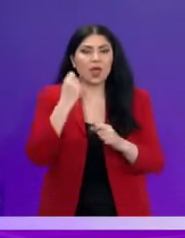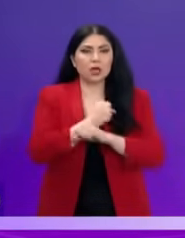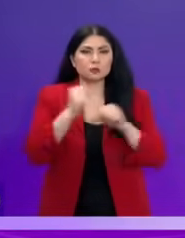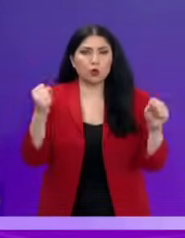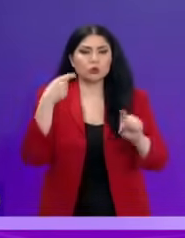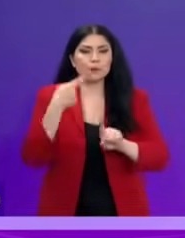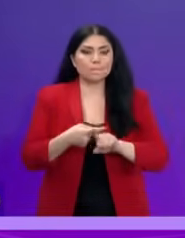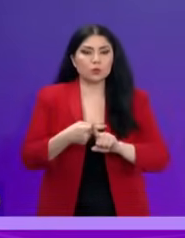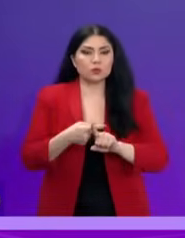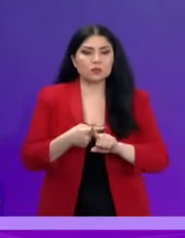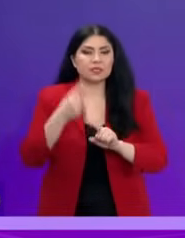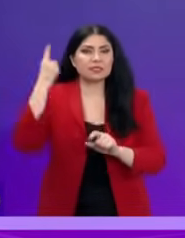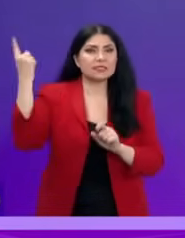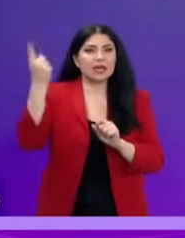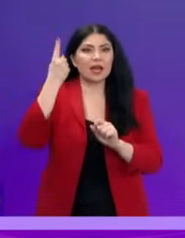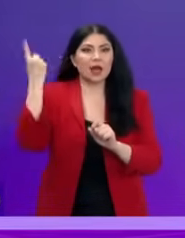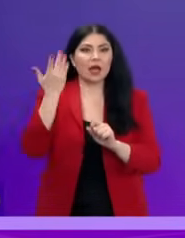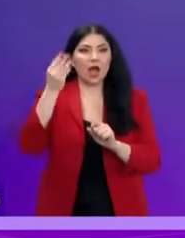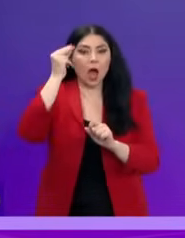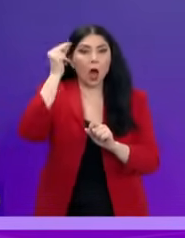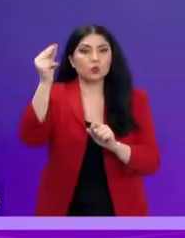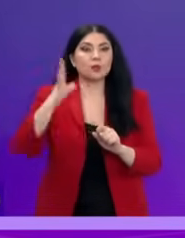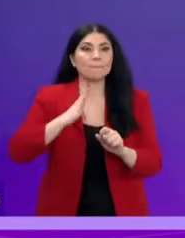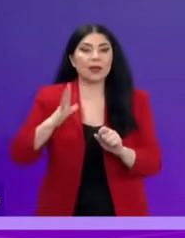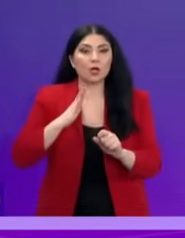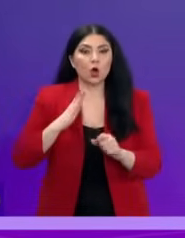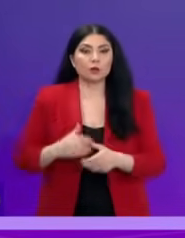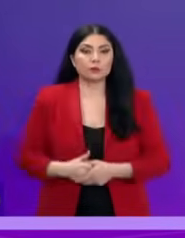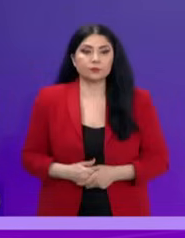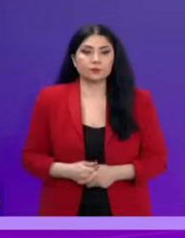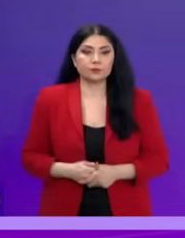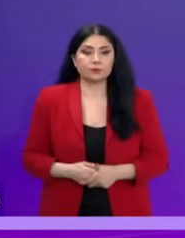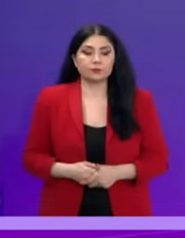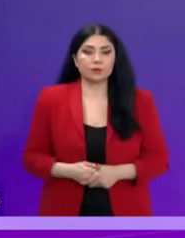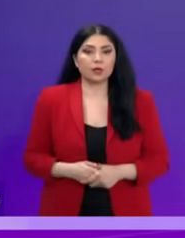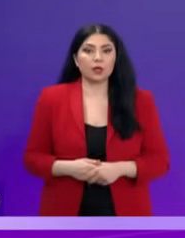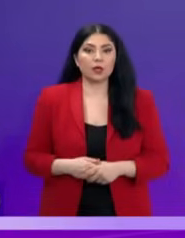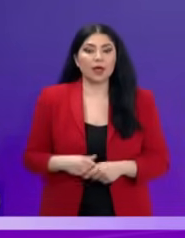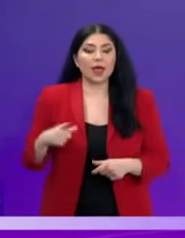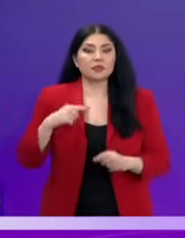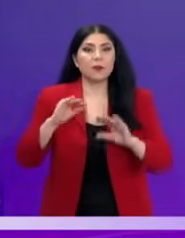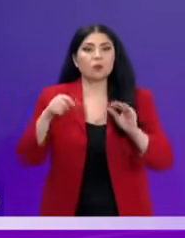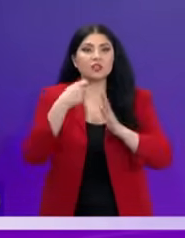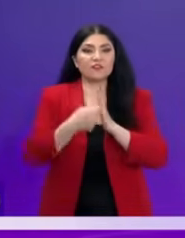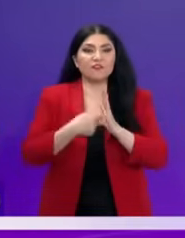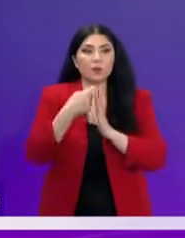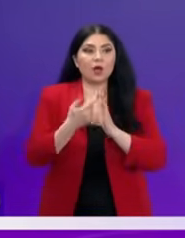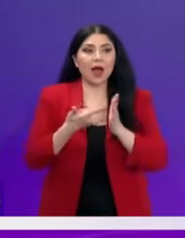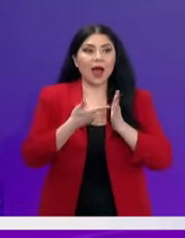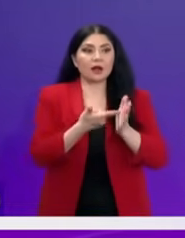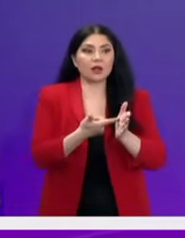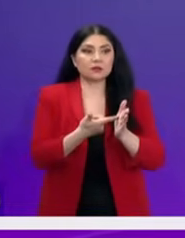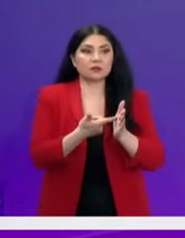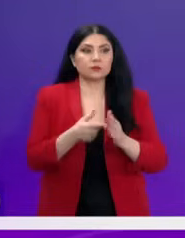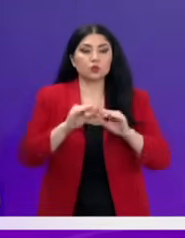cât și sirenele care anunță pericolele. De asemenea, există mai multe filmulețe care arată și cum